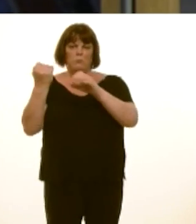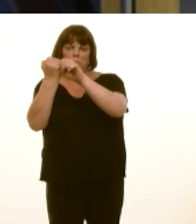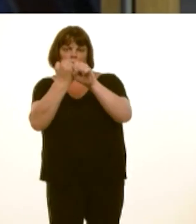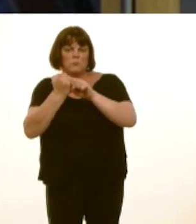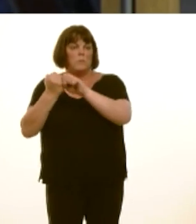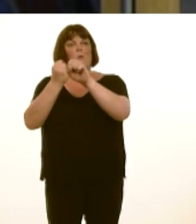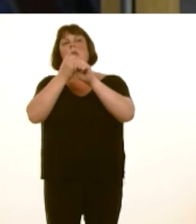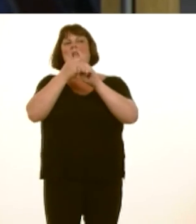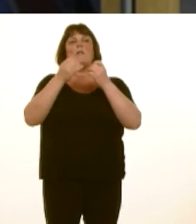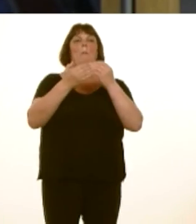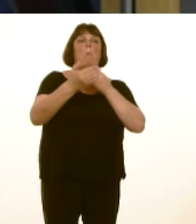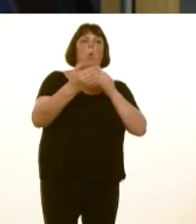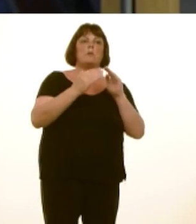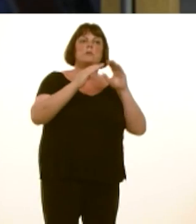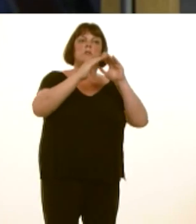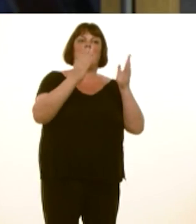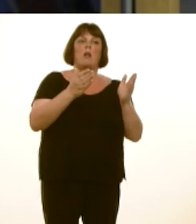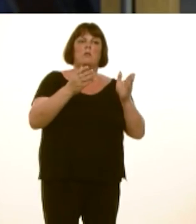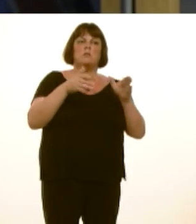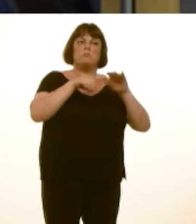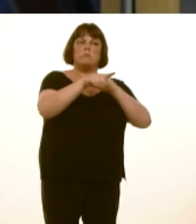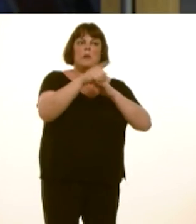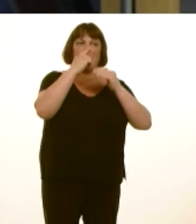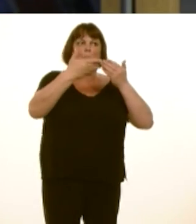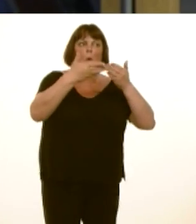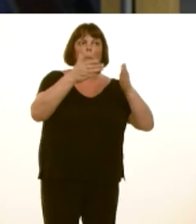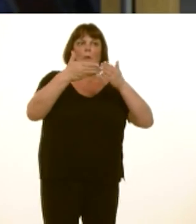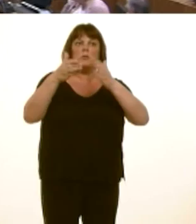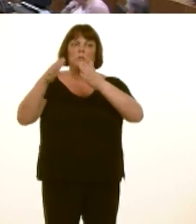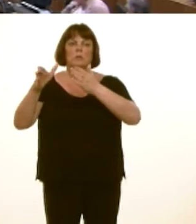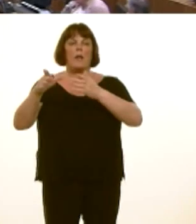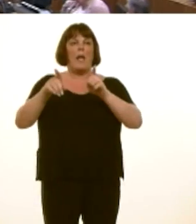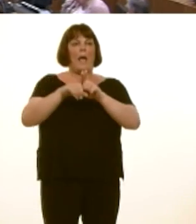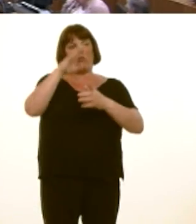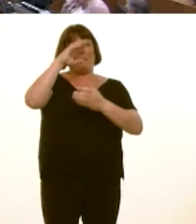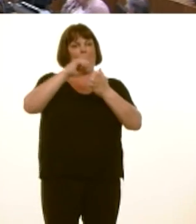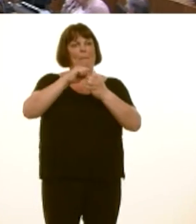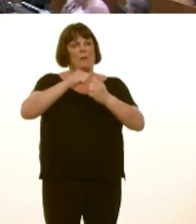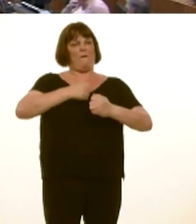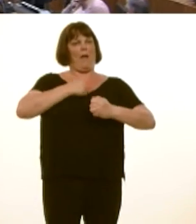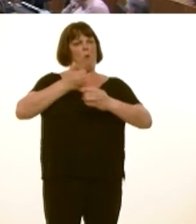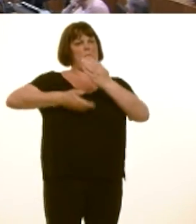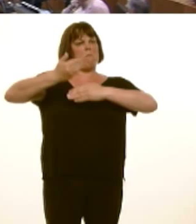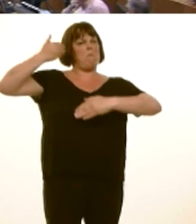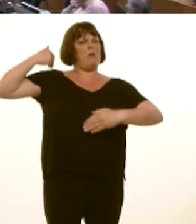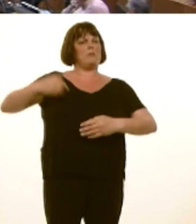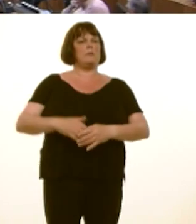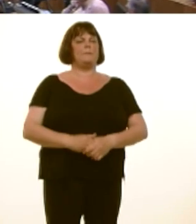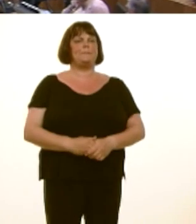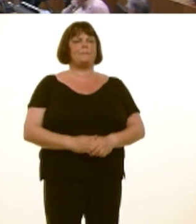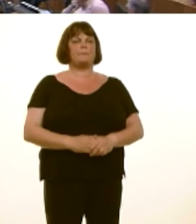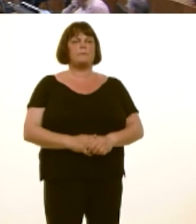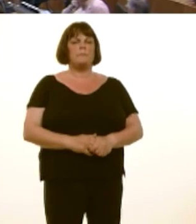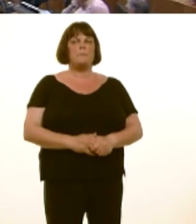hadfer a'i gofio fel rhan cynhenid o treftadaeth penodol hynny. Rwy'n gwybod bod y Gweinidog wedi cyllido